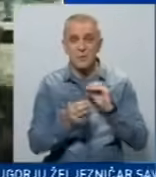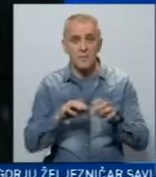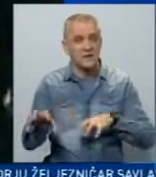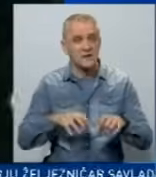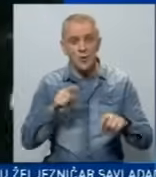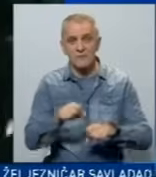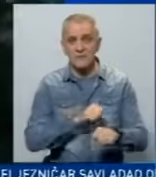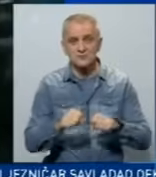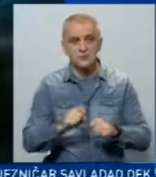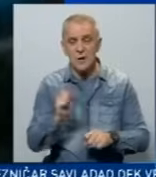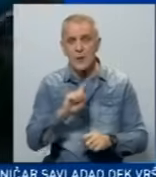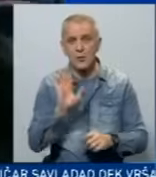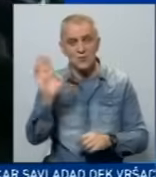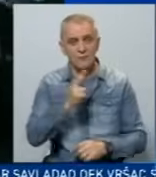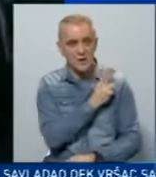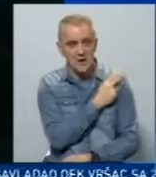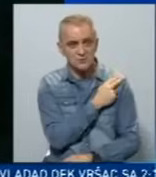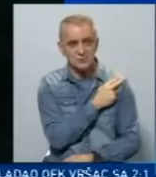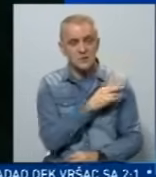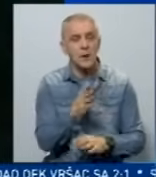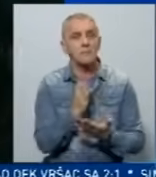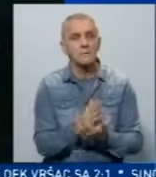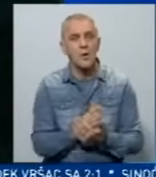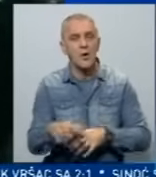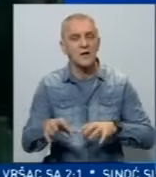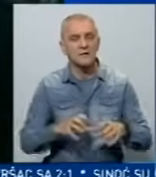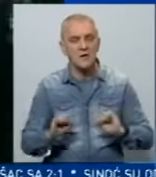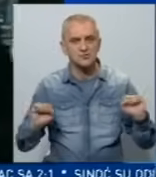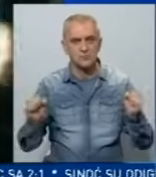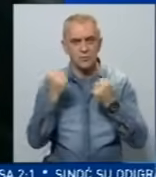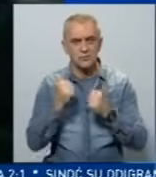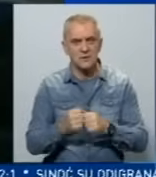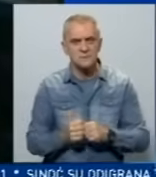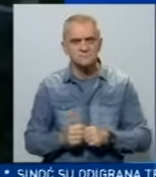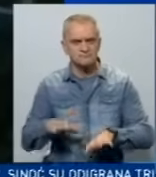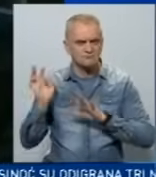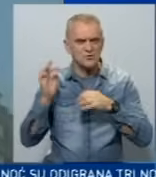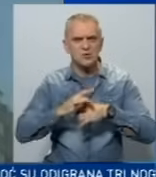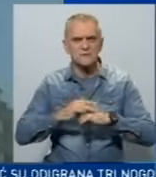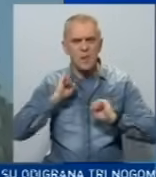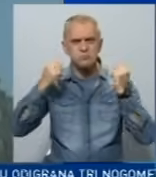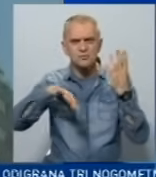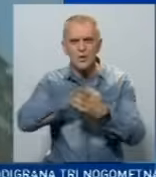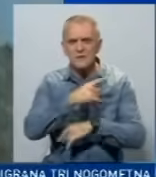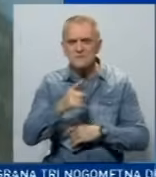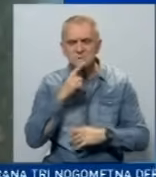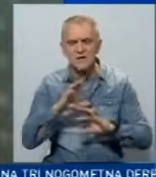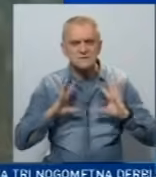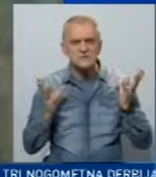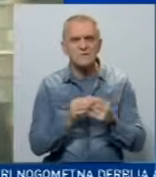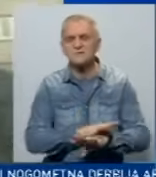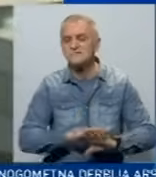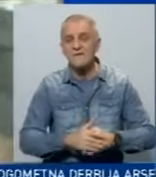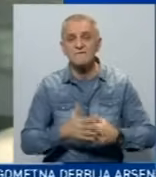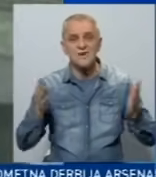problema radnika ovih preduzeća nije u njihovoj nadležnosti, uslijedio je radnički bunt. Val socijalnih protesta tada je